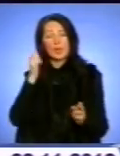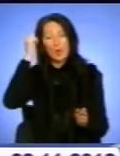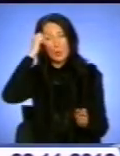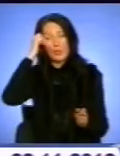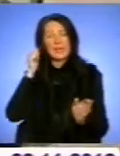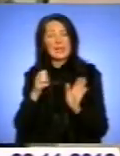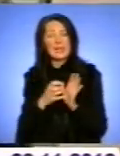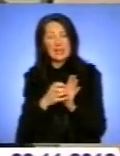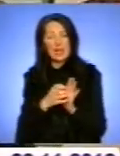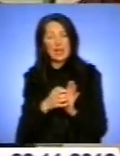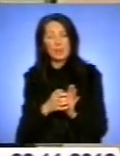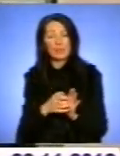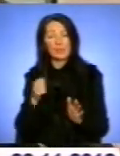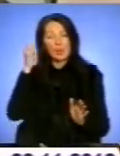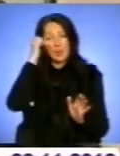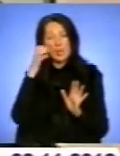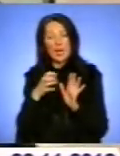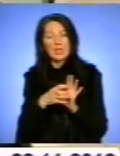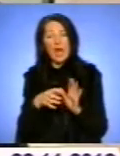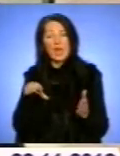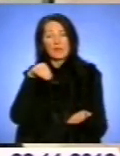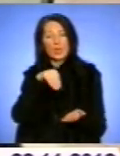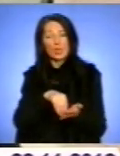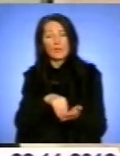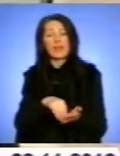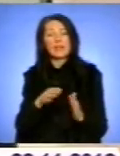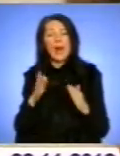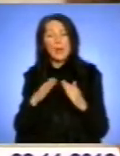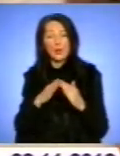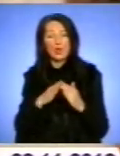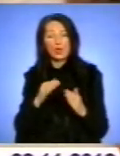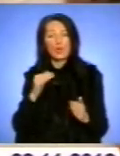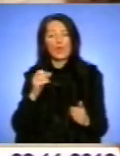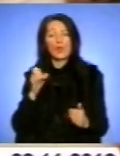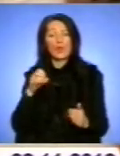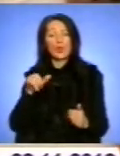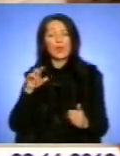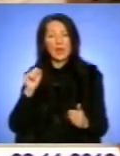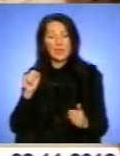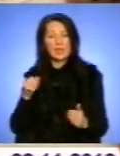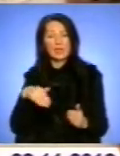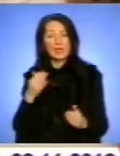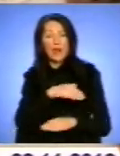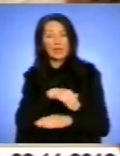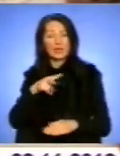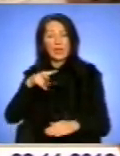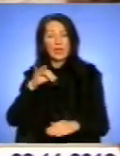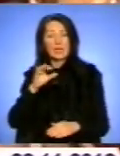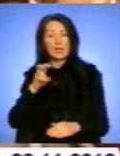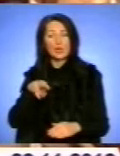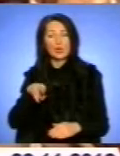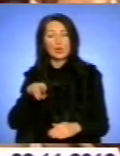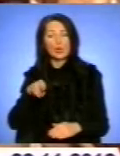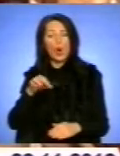сюжеті. Пам'ятний знак встановлений на будинку фундації «Справа патріарха Йосифа», що на вулиці Листоподовій в Тернополі.